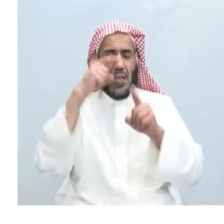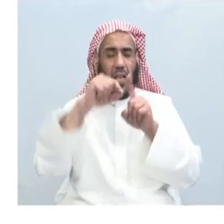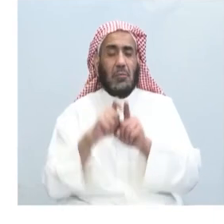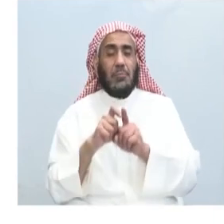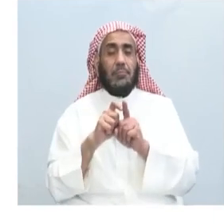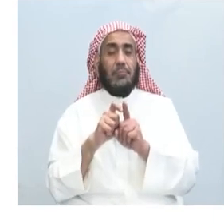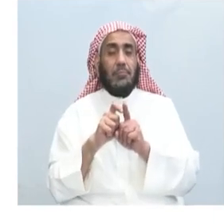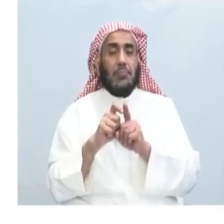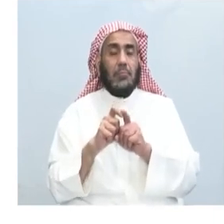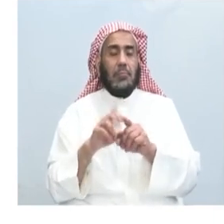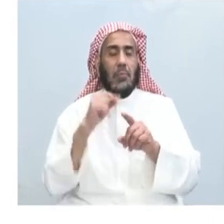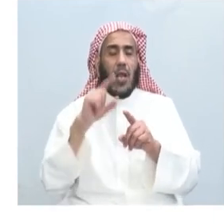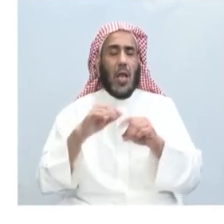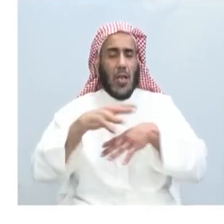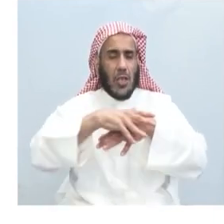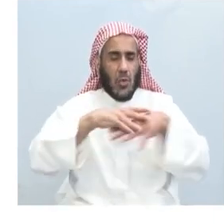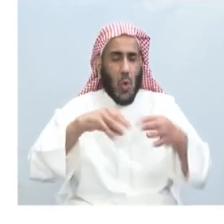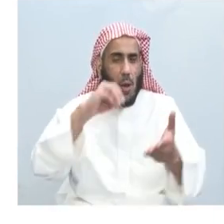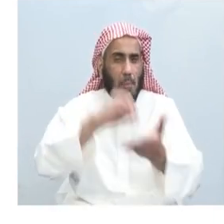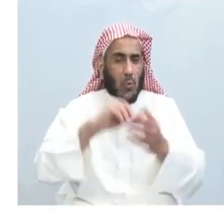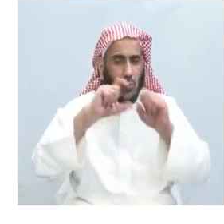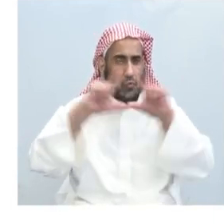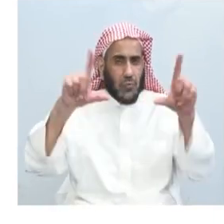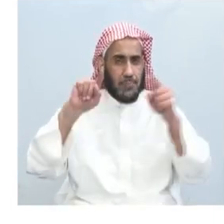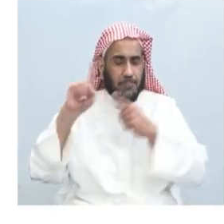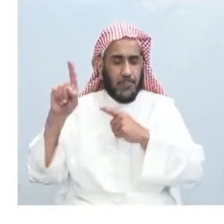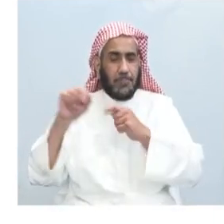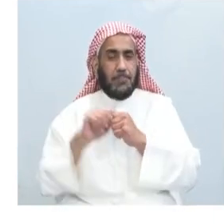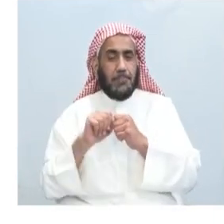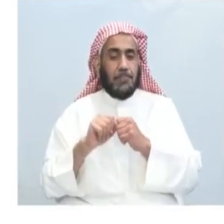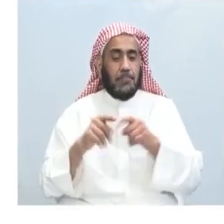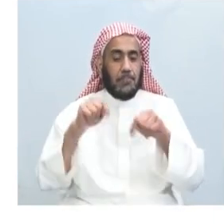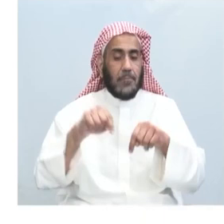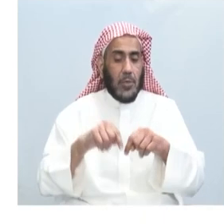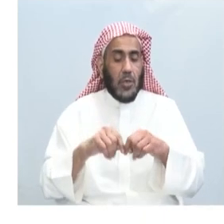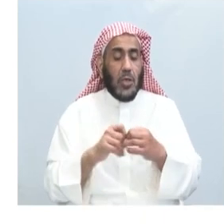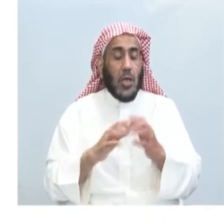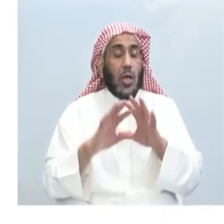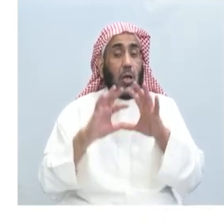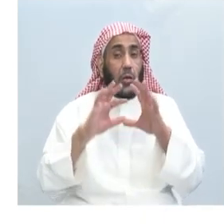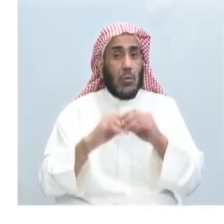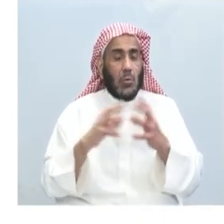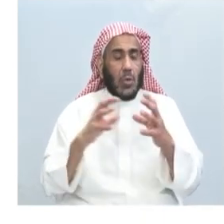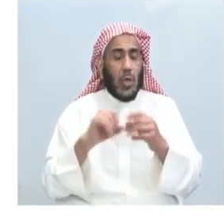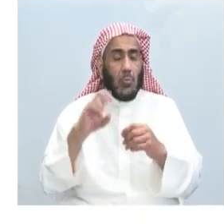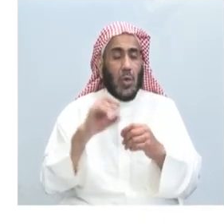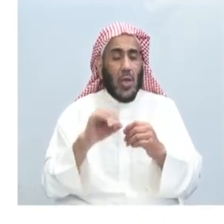اللازمه طبعا هذا هو الجدول الموجود لديك هذا هو الجدول الان الكتله الموليه